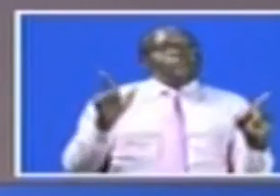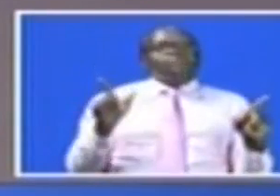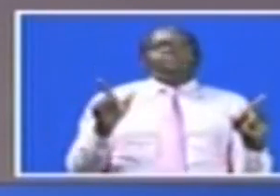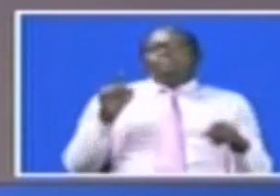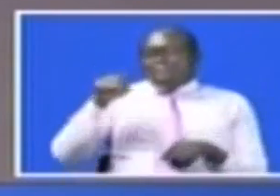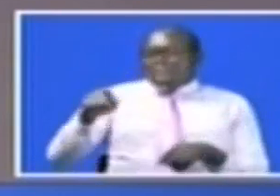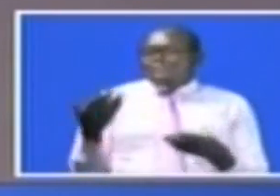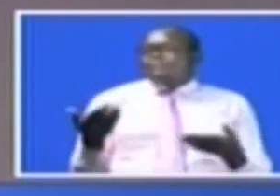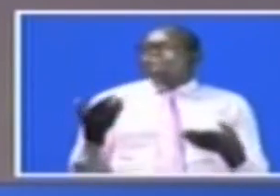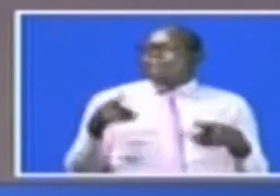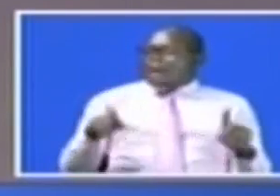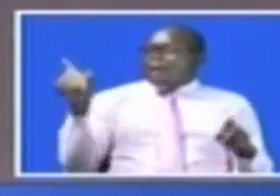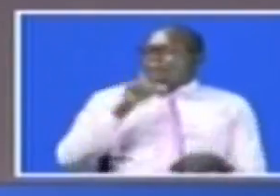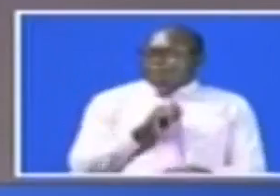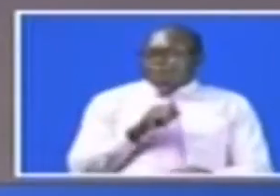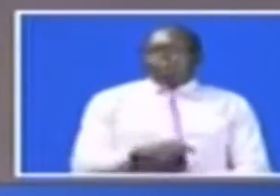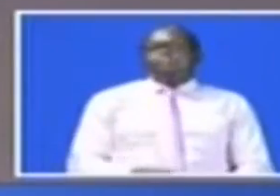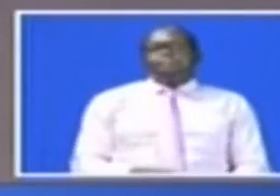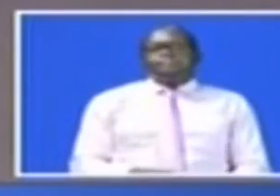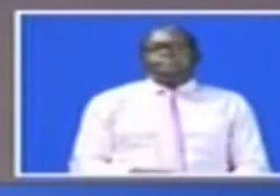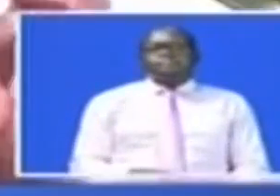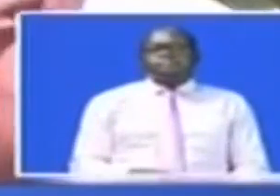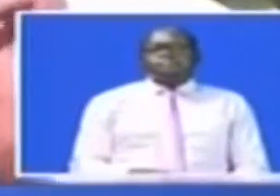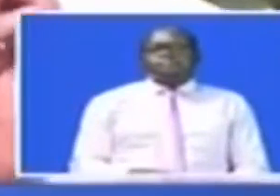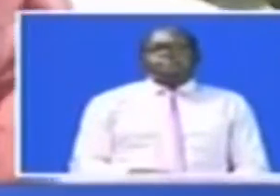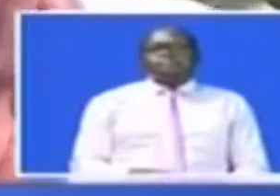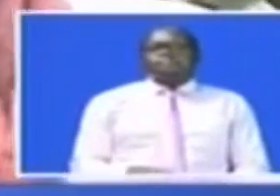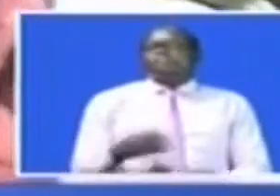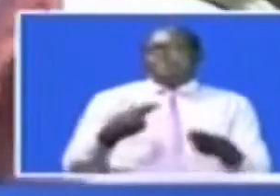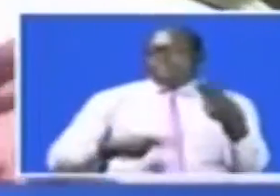watanialao, waseme hii kitu ikalao